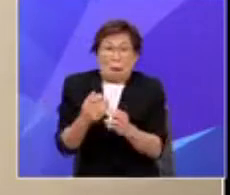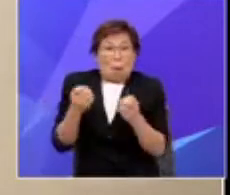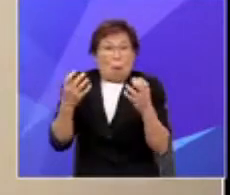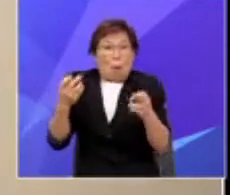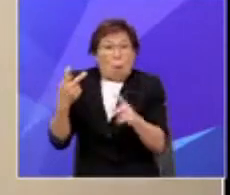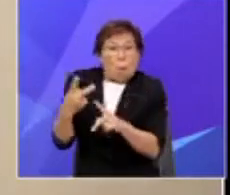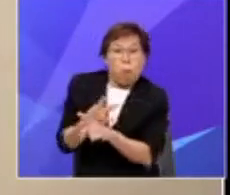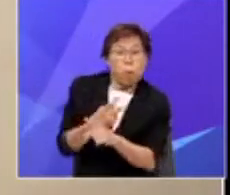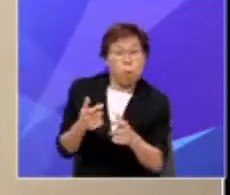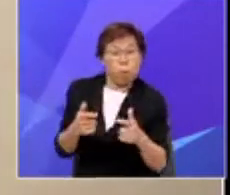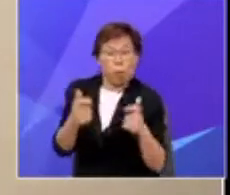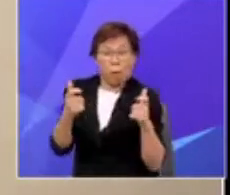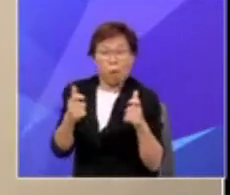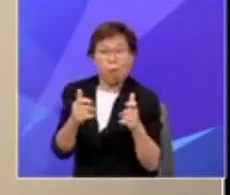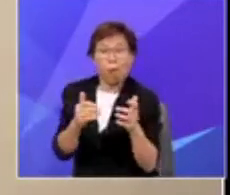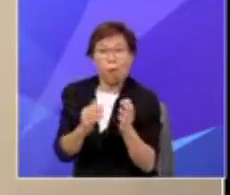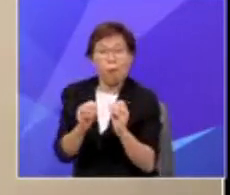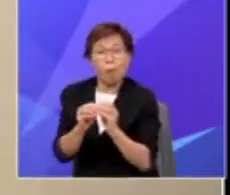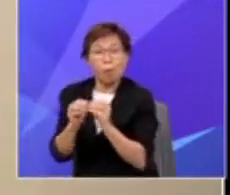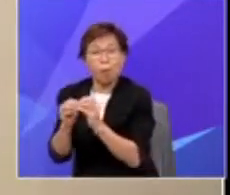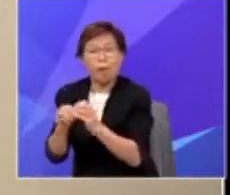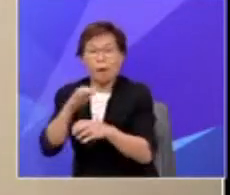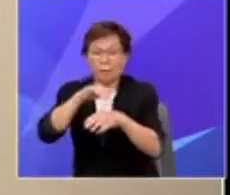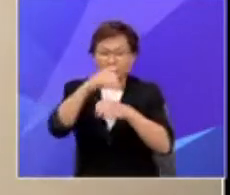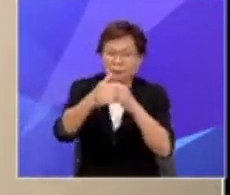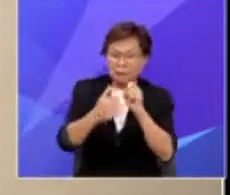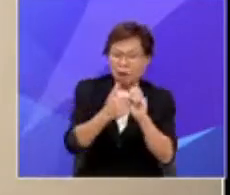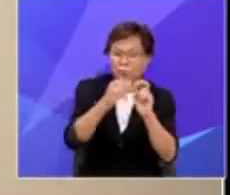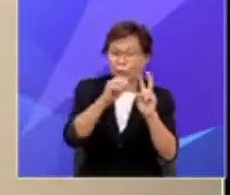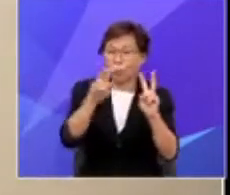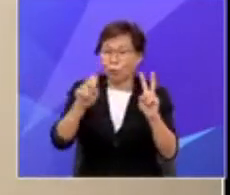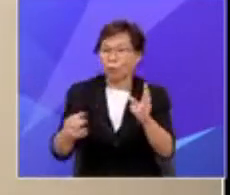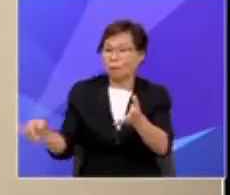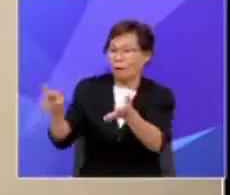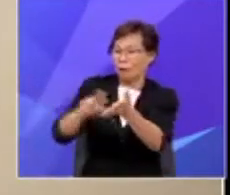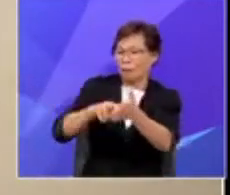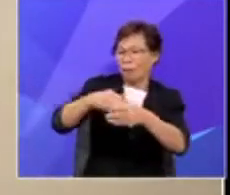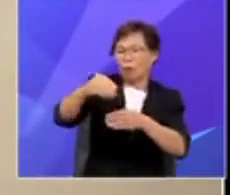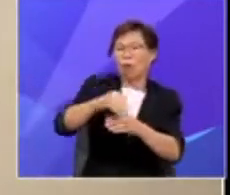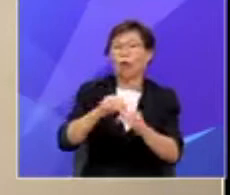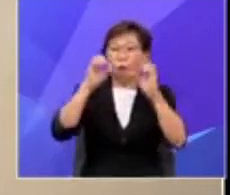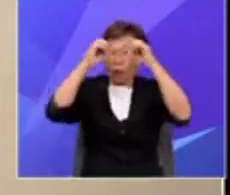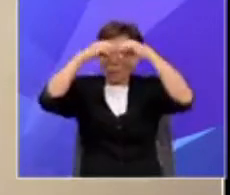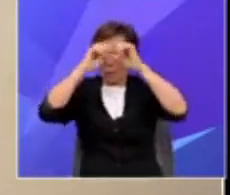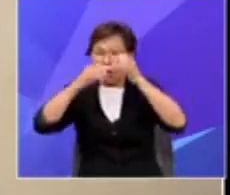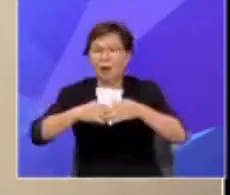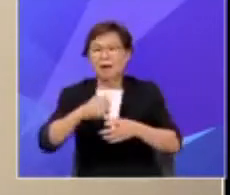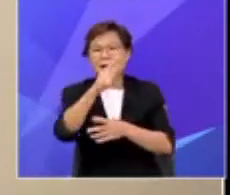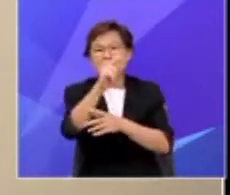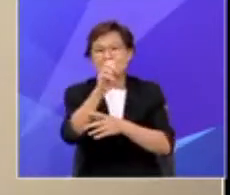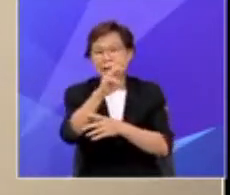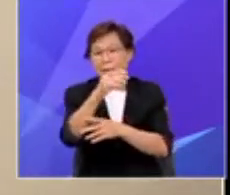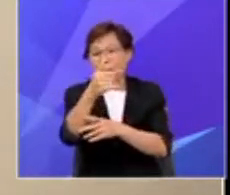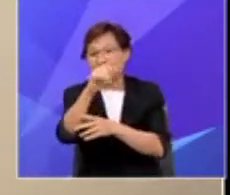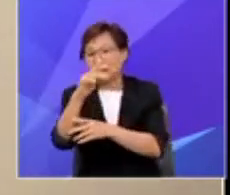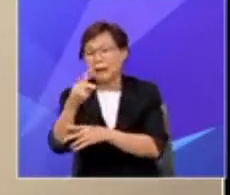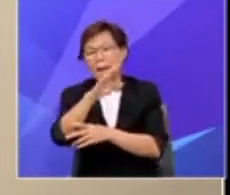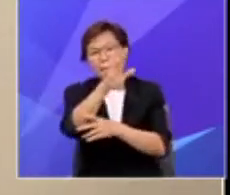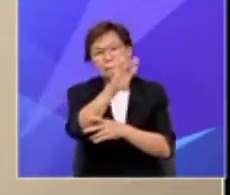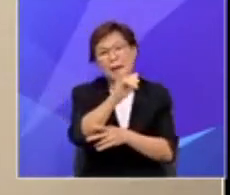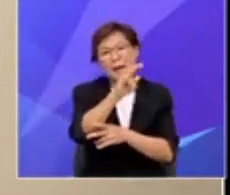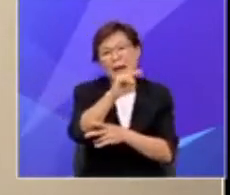ganda dimana pada tahun D'Pasa mau ikut satu laporan yang dikeluarkan oleh Google temasik dan juga b-neko